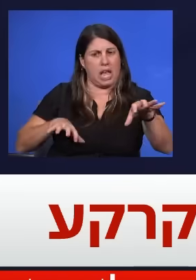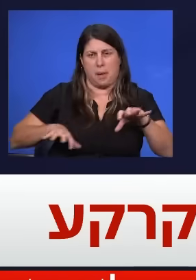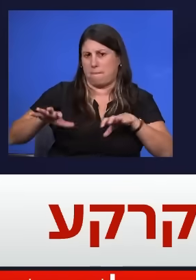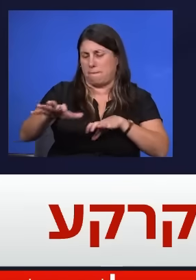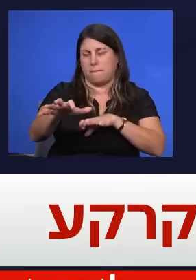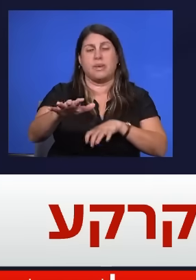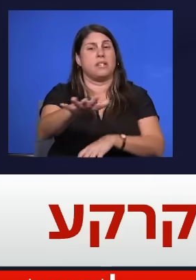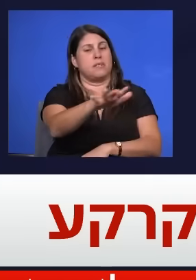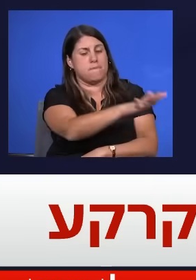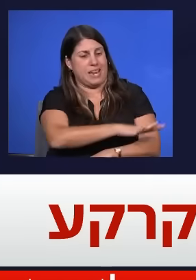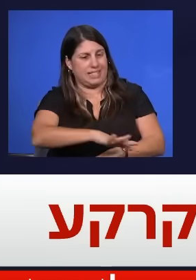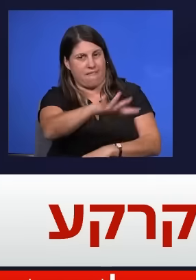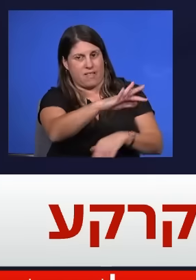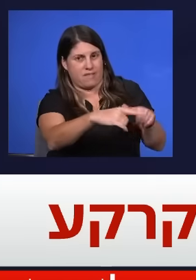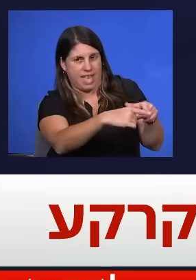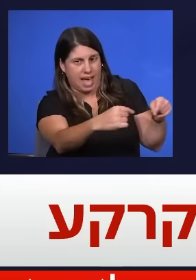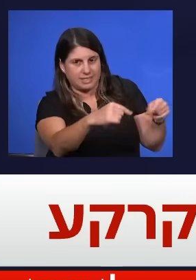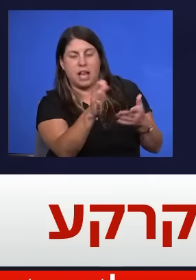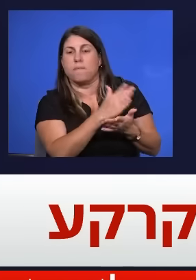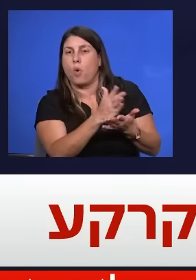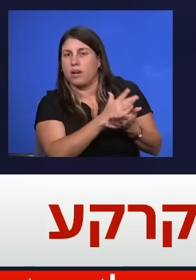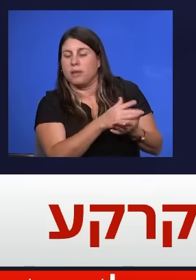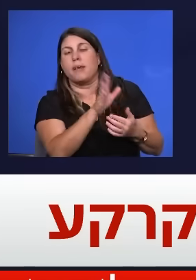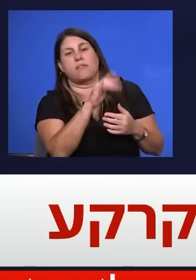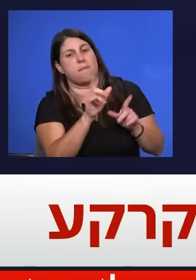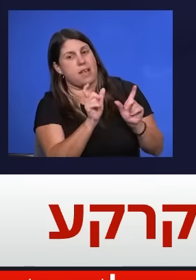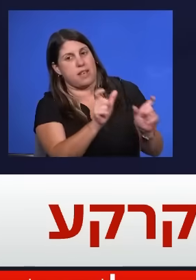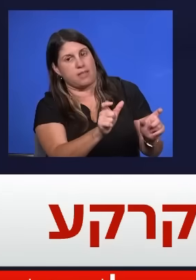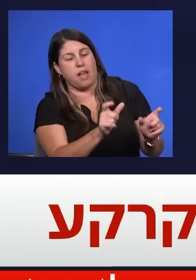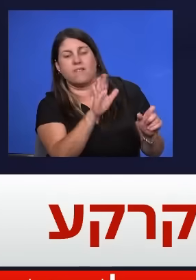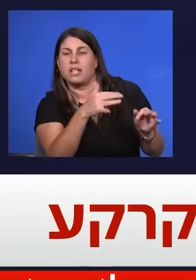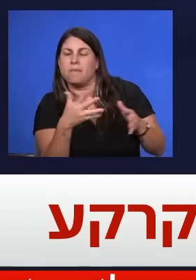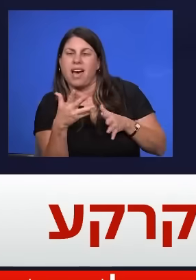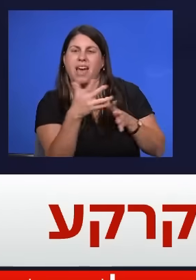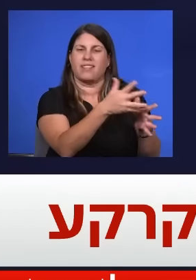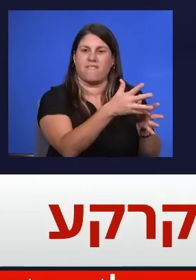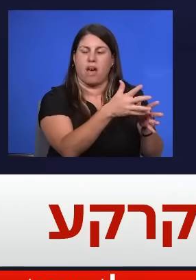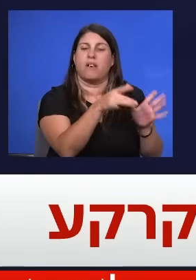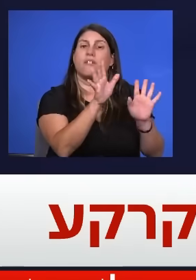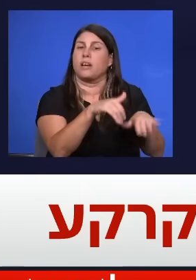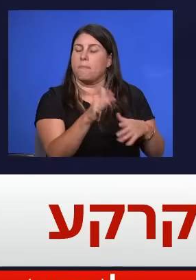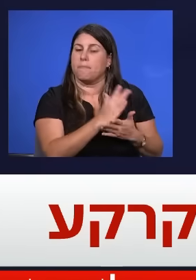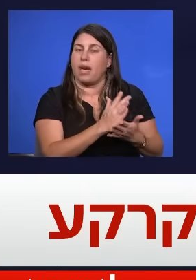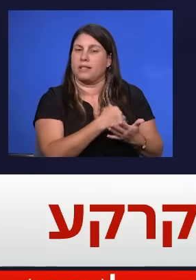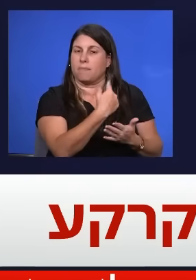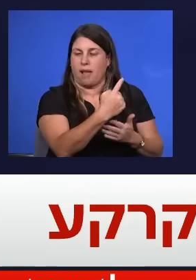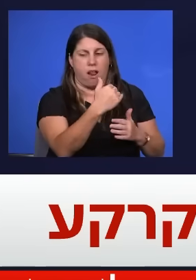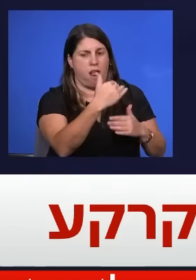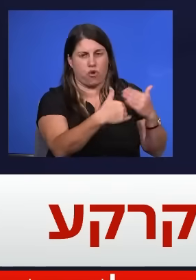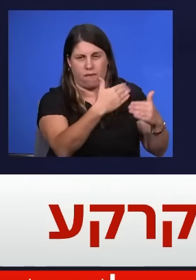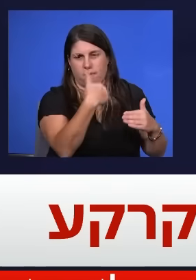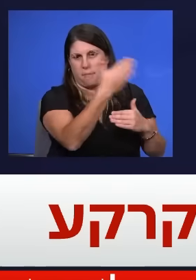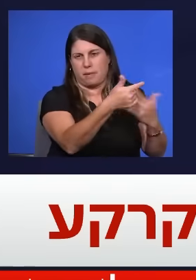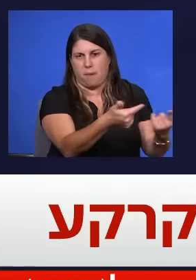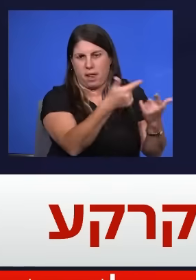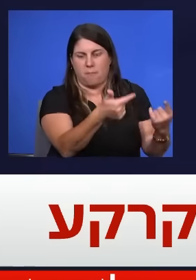לרצועת עזה, ערוכים גם בהגנה וגם בהתקפה וגם נערכים לשלבים הבאים במלחמה.